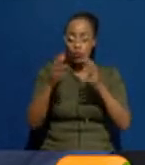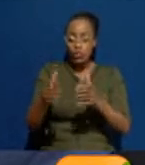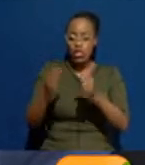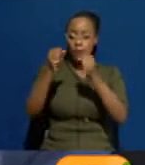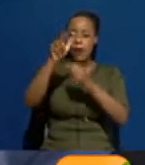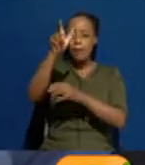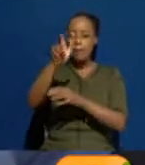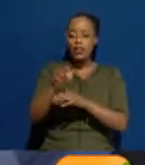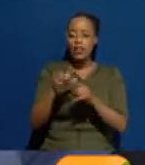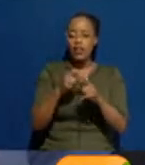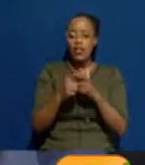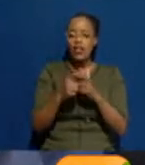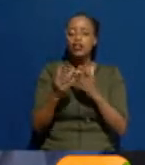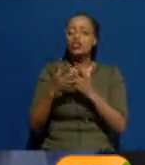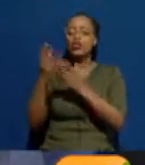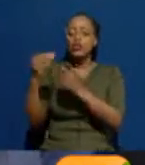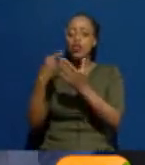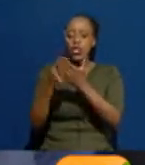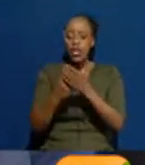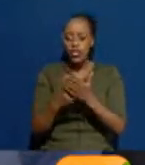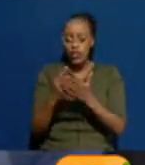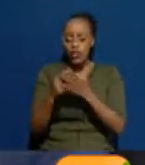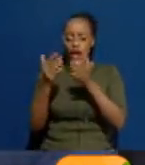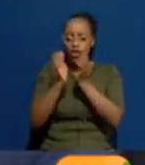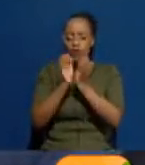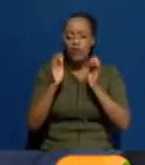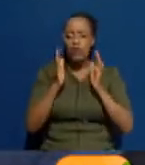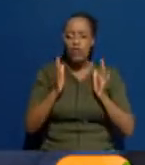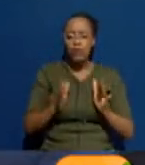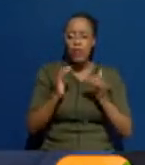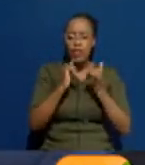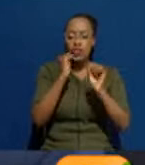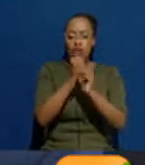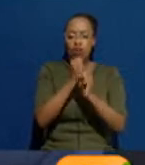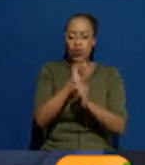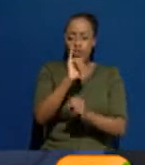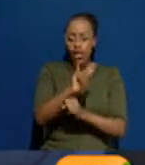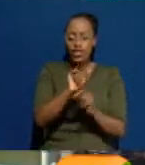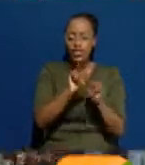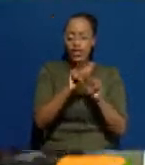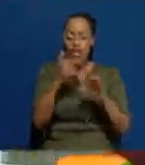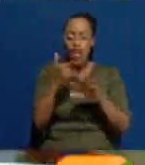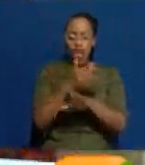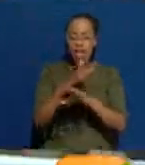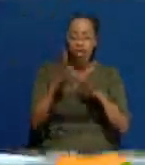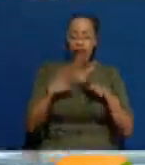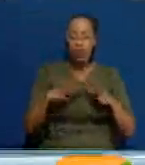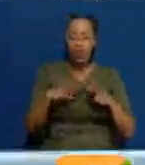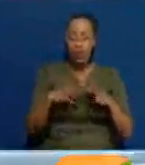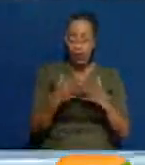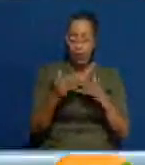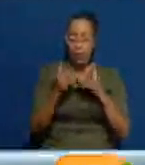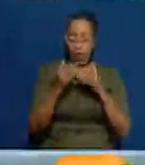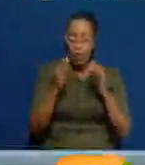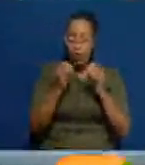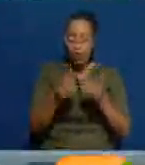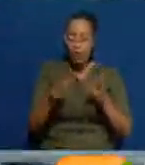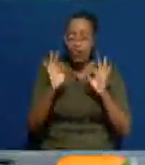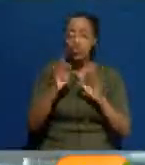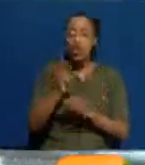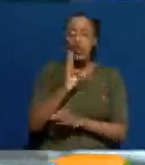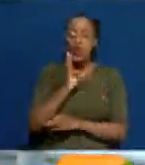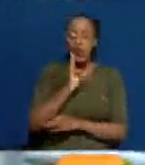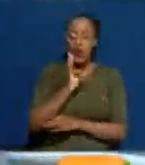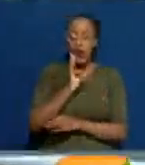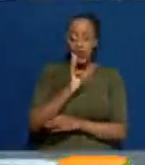somebody and then you say, okay, let's negotiate how to release this person. That's what they are trying to do. It's a form of blackmail. Baada ya kufungua rasmi mradi wa maji wa